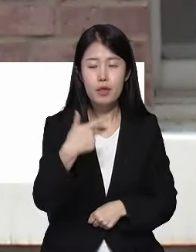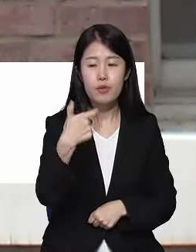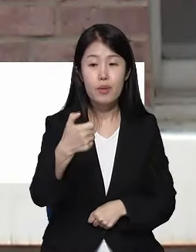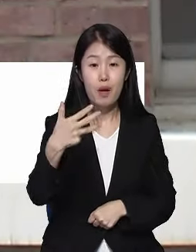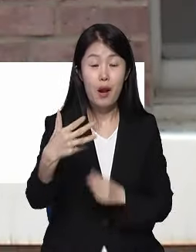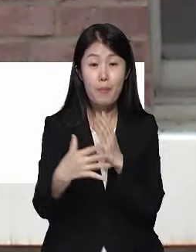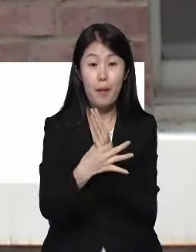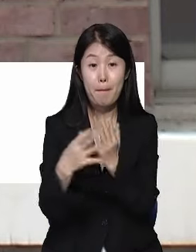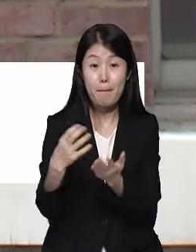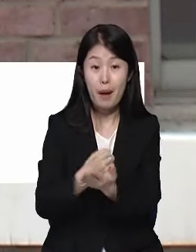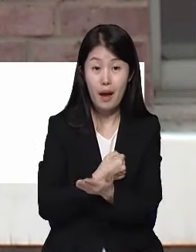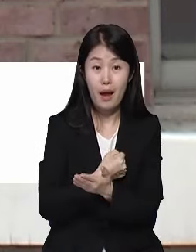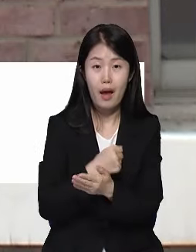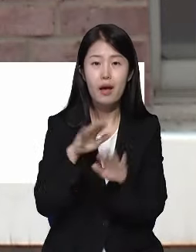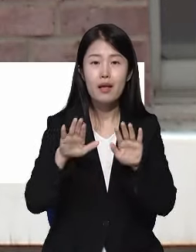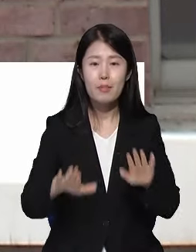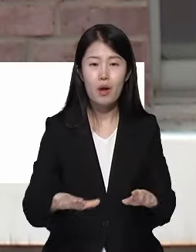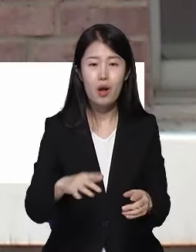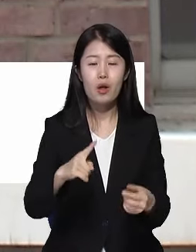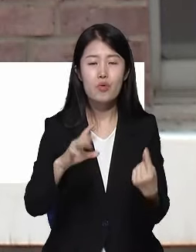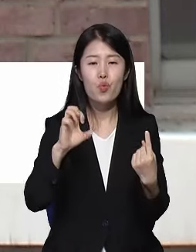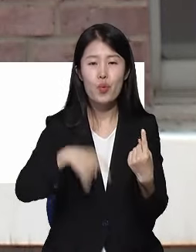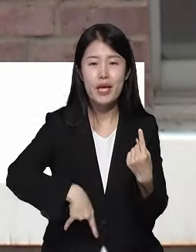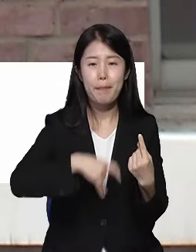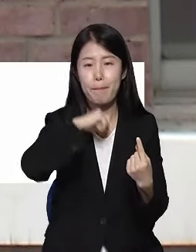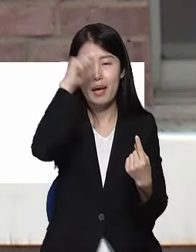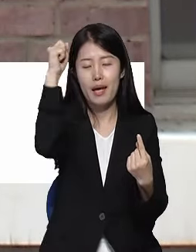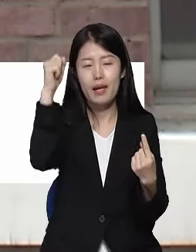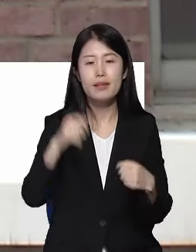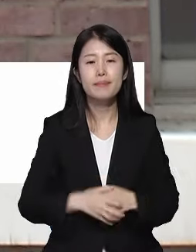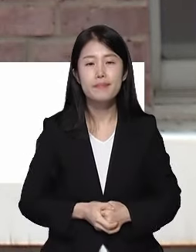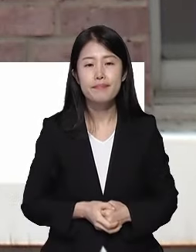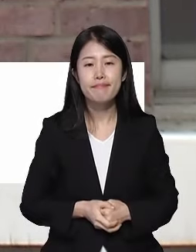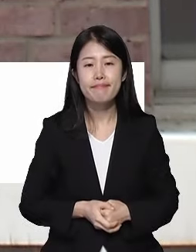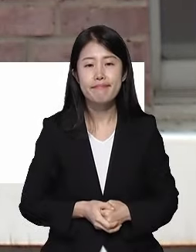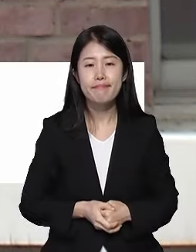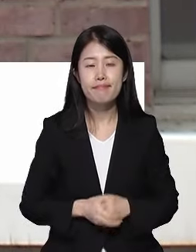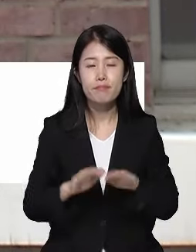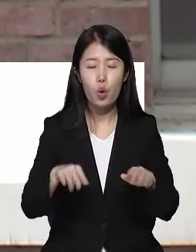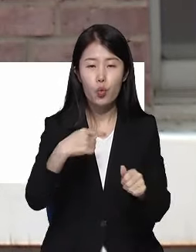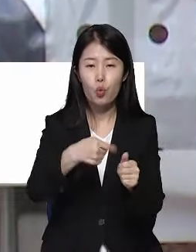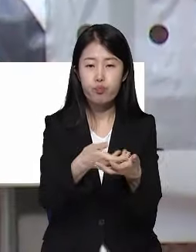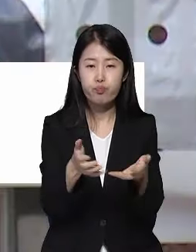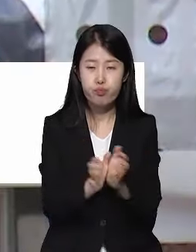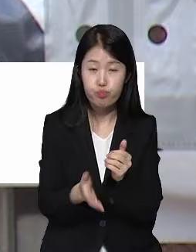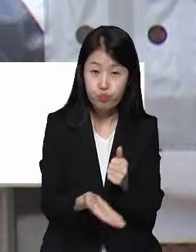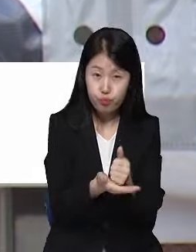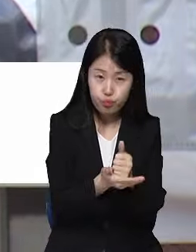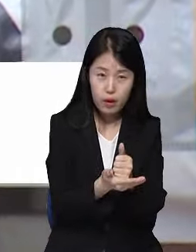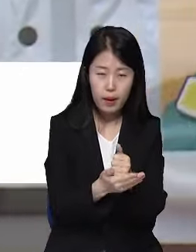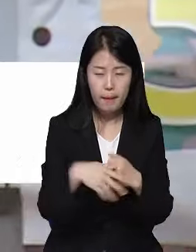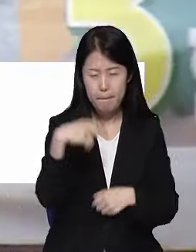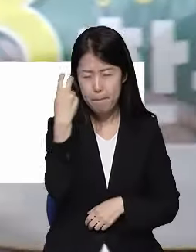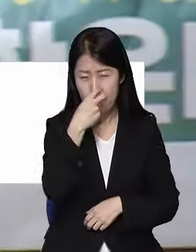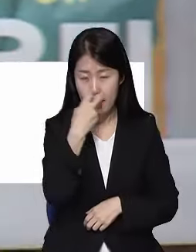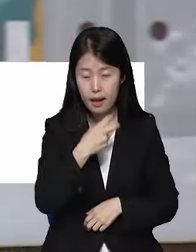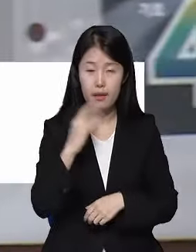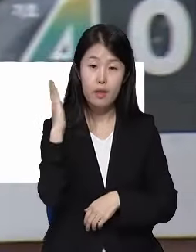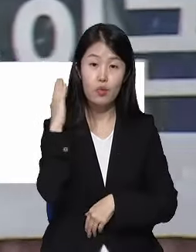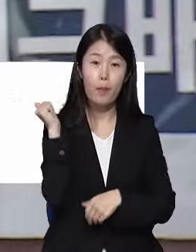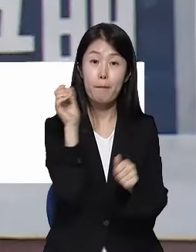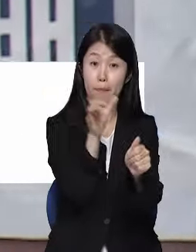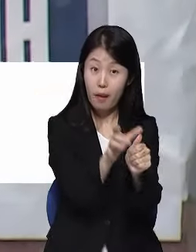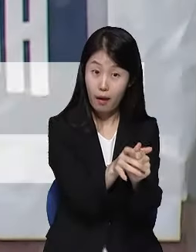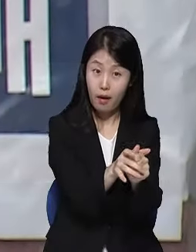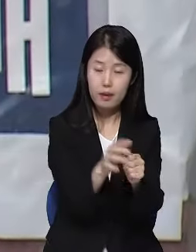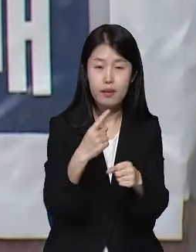얻어 총장 임용 후보자 1순위로 당선됐습니다. 이 교수는 교육부로 추천돼 인사검증을 거쳐 대통령의 임명을 받은